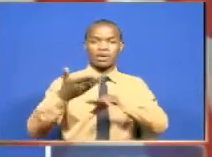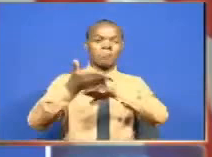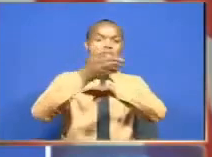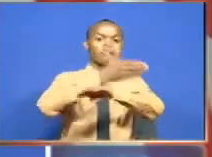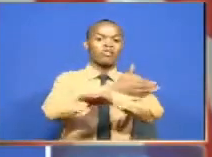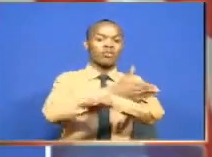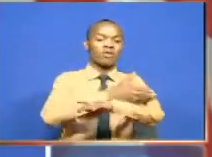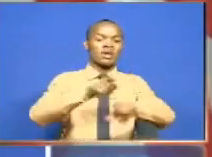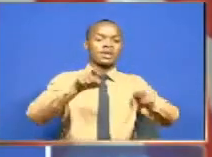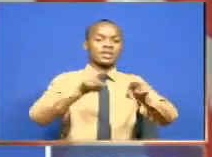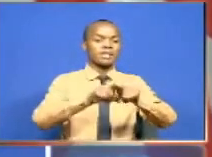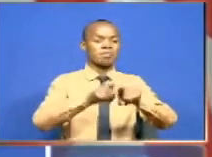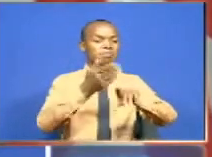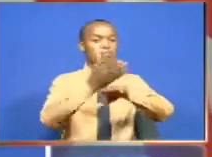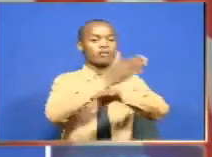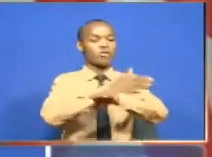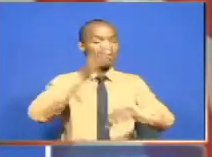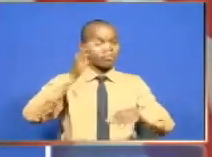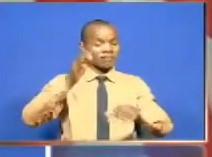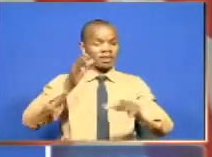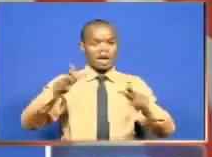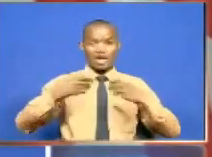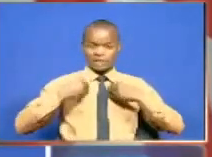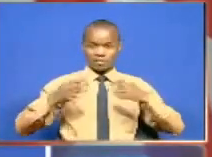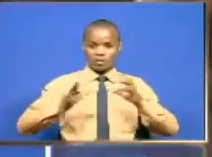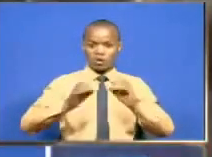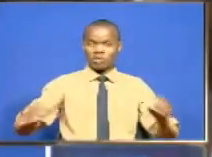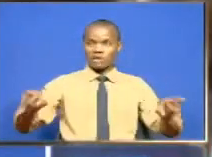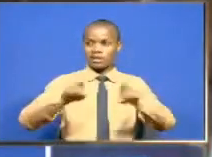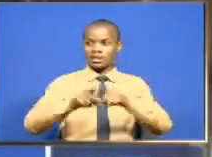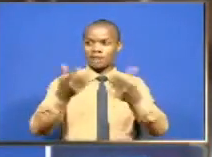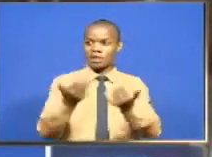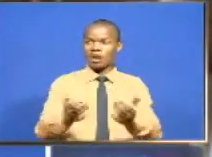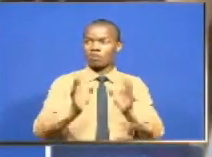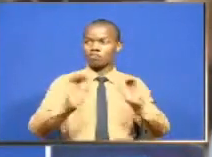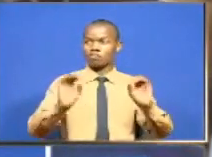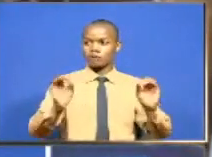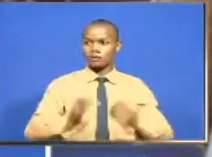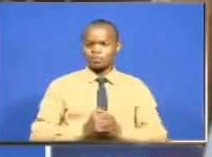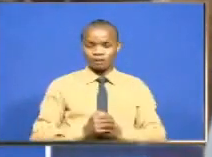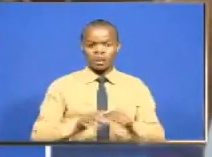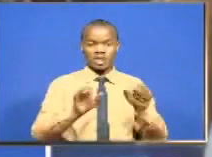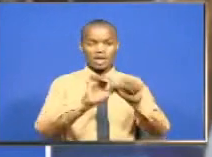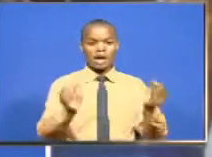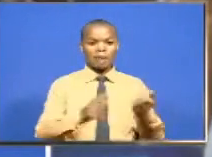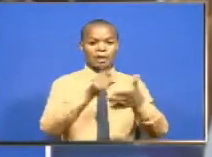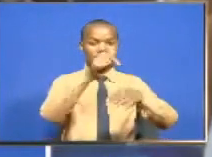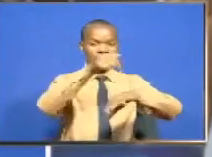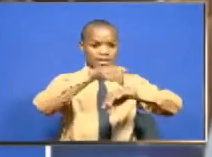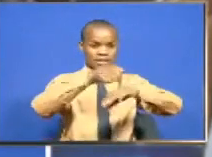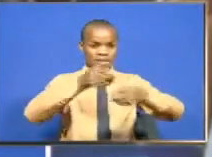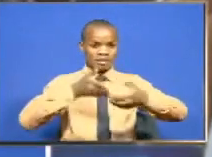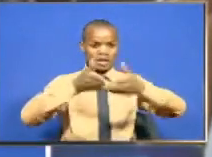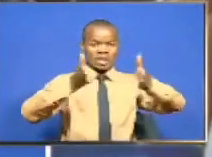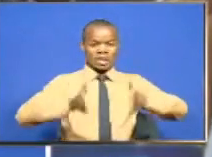tulivyokuwa tumekataa, sio kama saa hizi vile ambavyo ilikuwa hivyo. This comes as politicians in Kiambu County